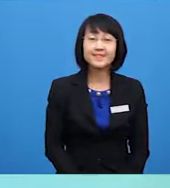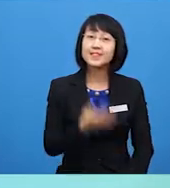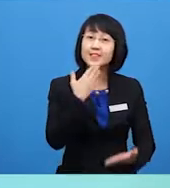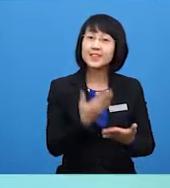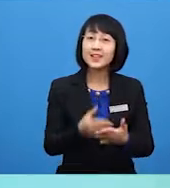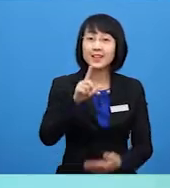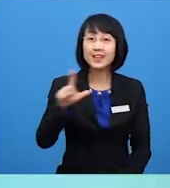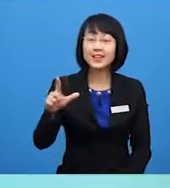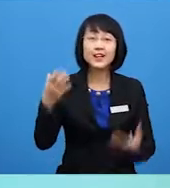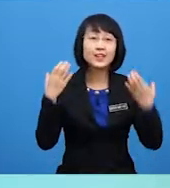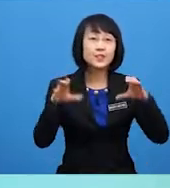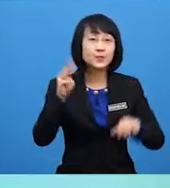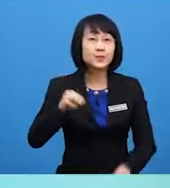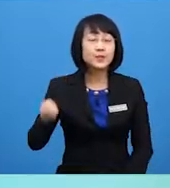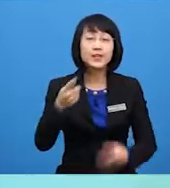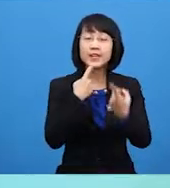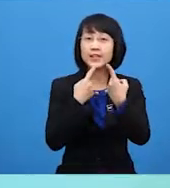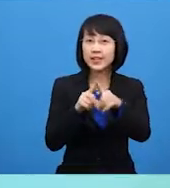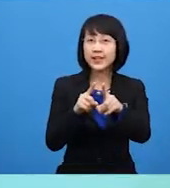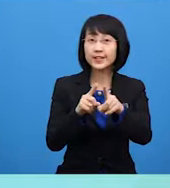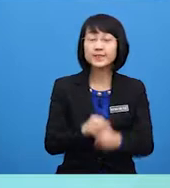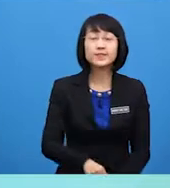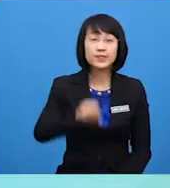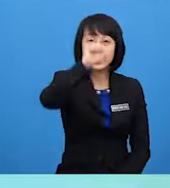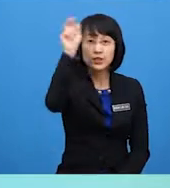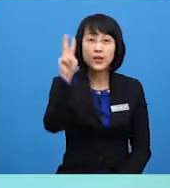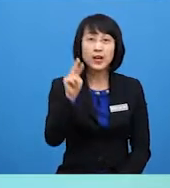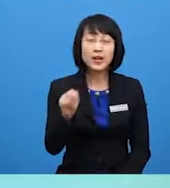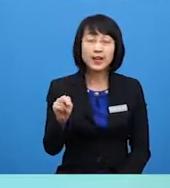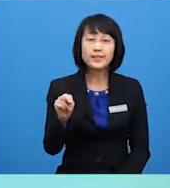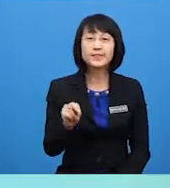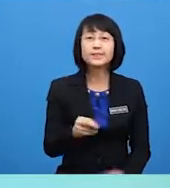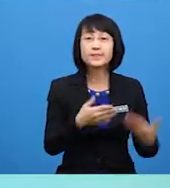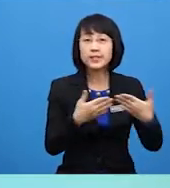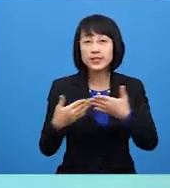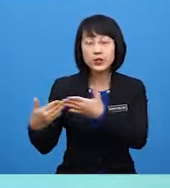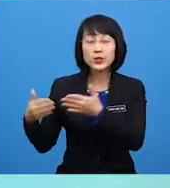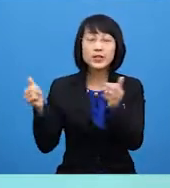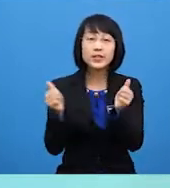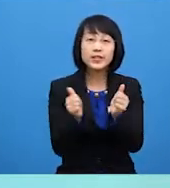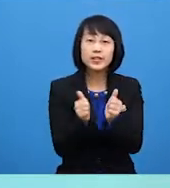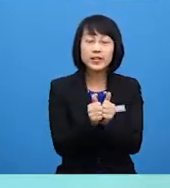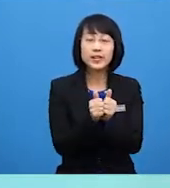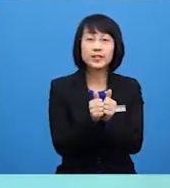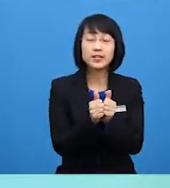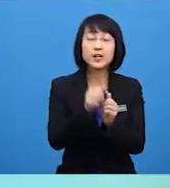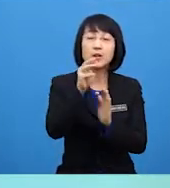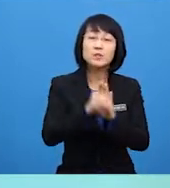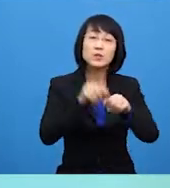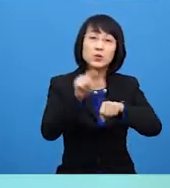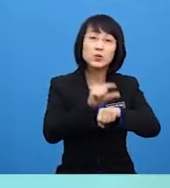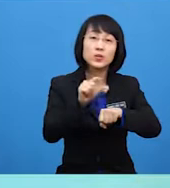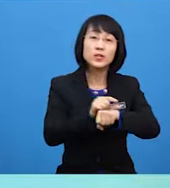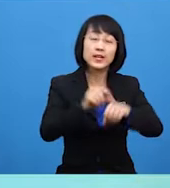Baiklah, cuba murid-murid jawab soalan berikut dengan menggunakan kaedah yang